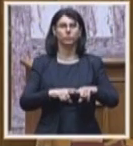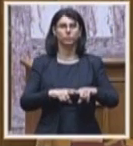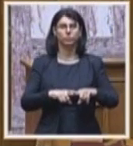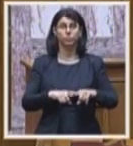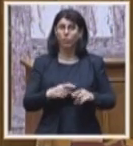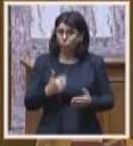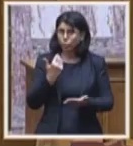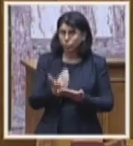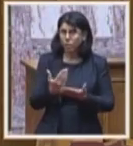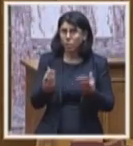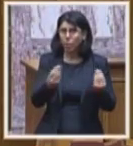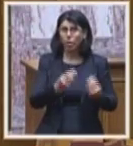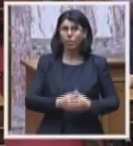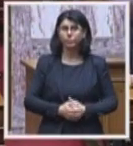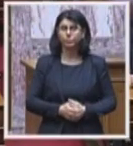πάρα πολύ.